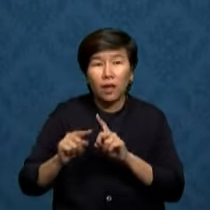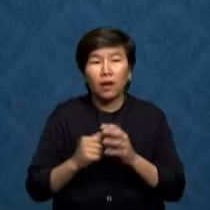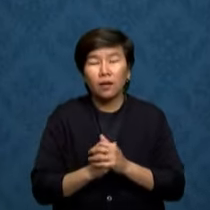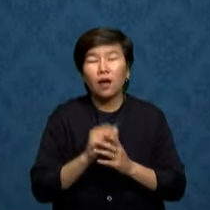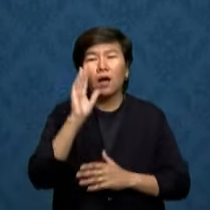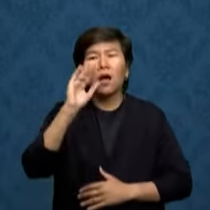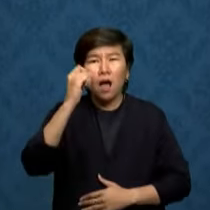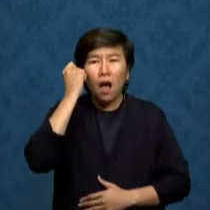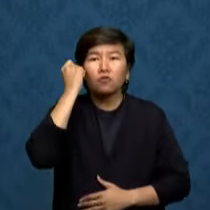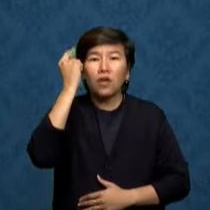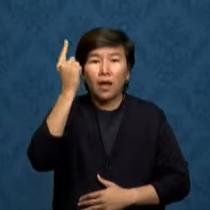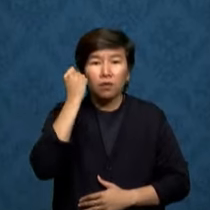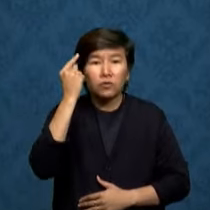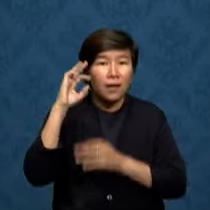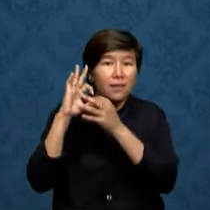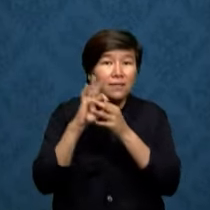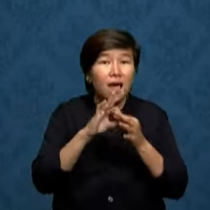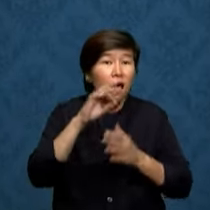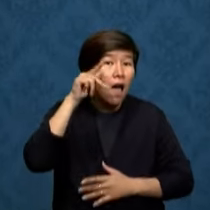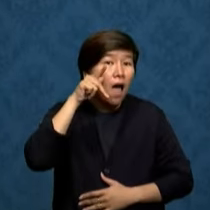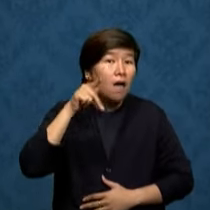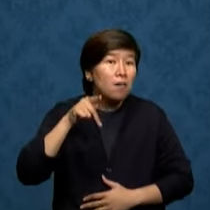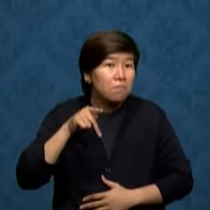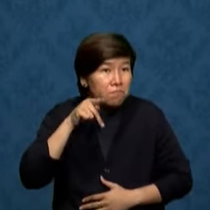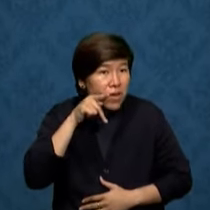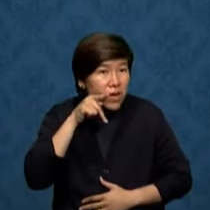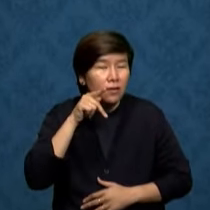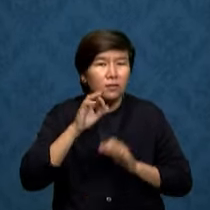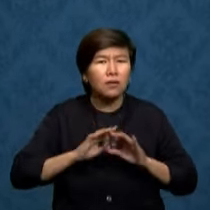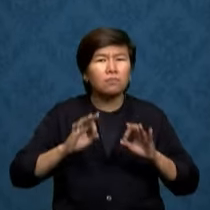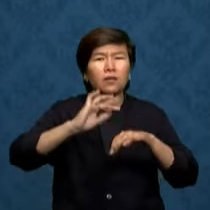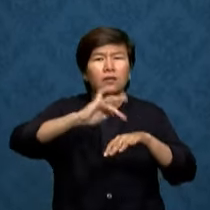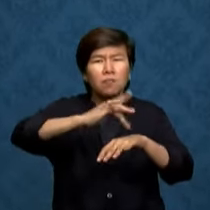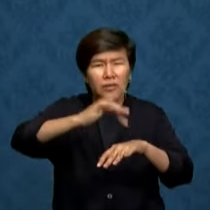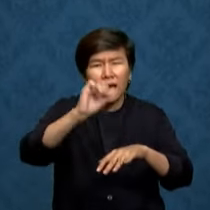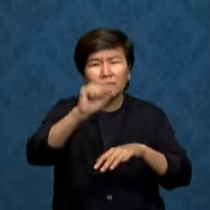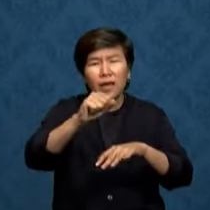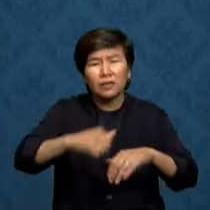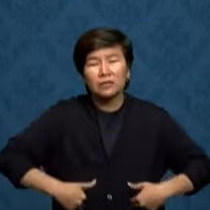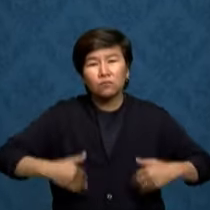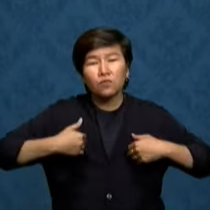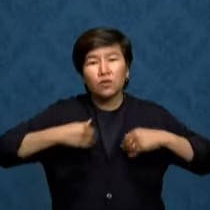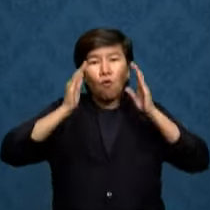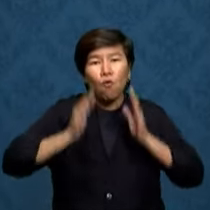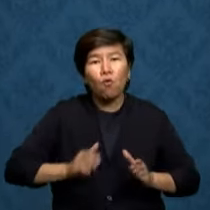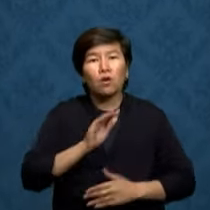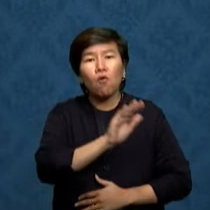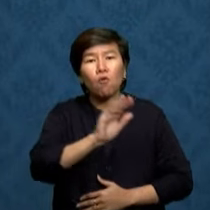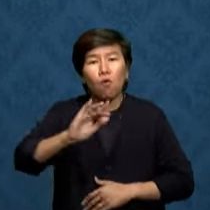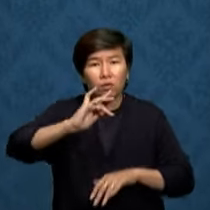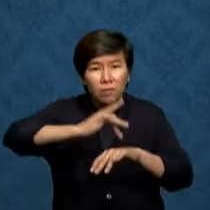เข้าใจได้นะครับว่าเรื่องเพศเป็นเรื่องที่ปกติในวิถีชีวิตของมนุษย์นะครับ